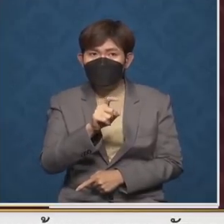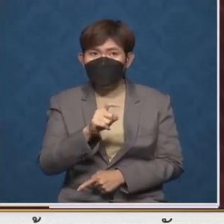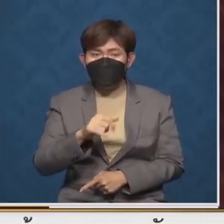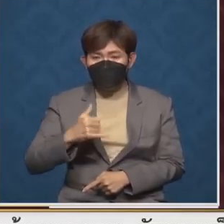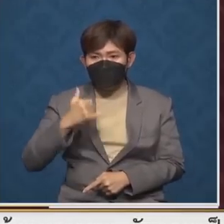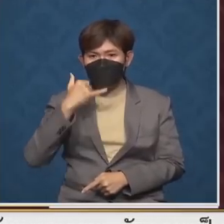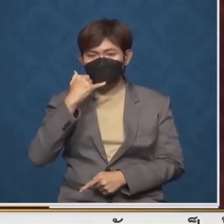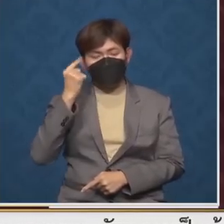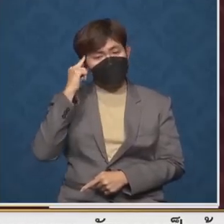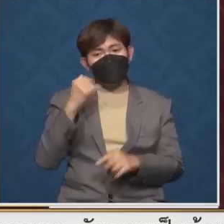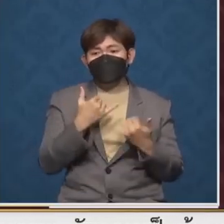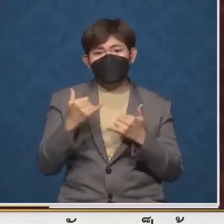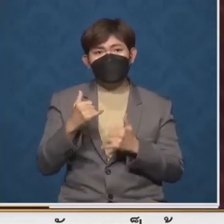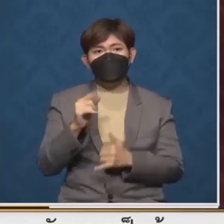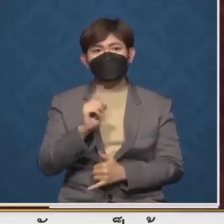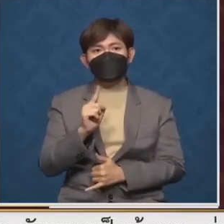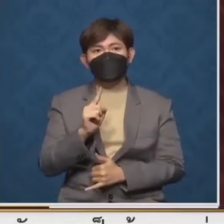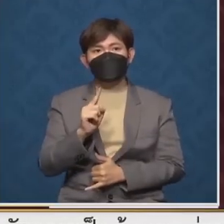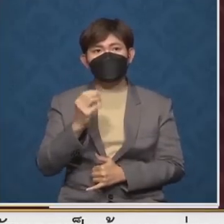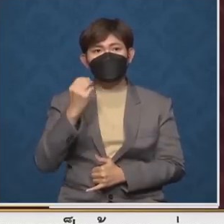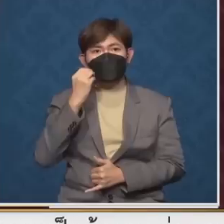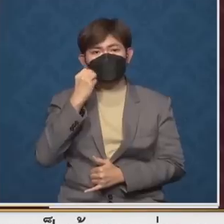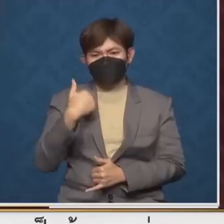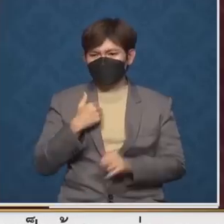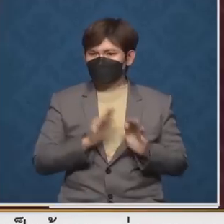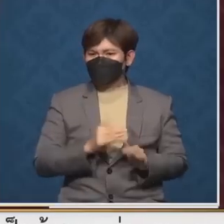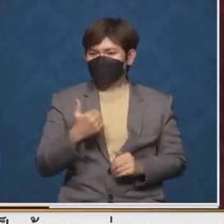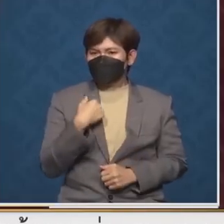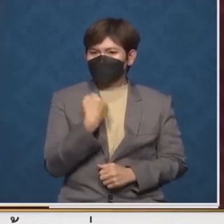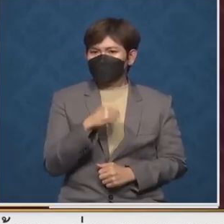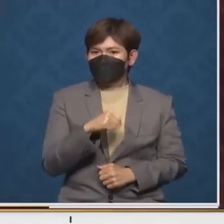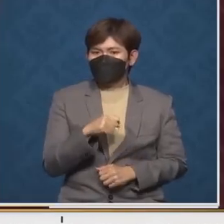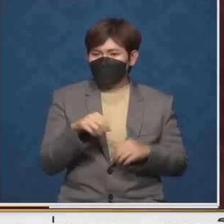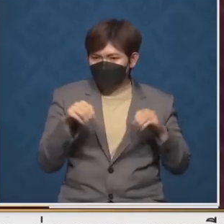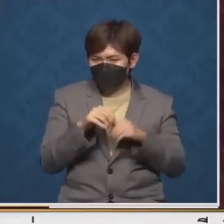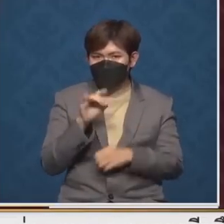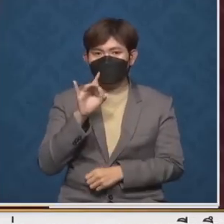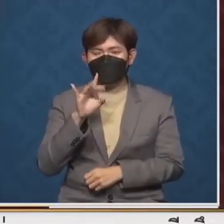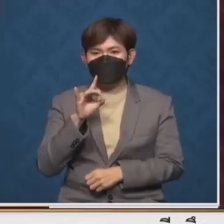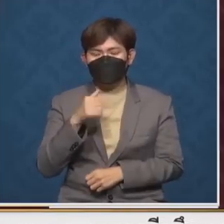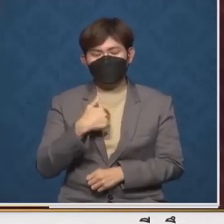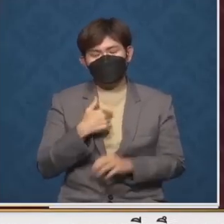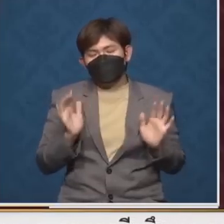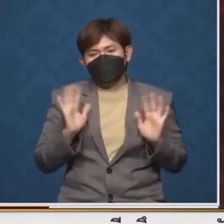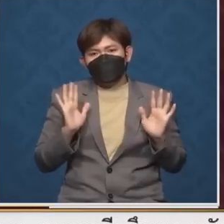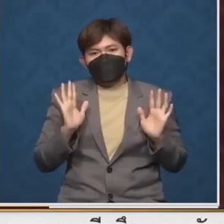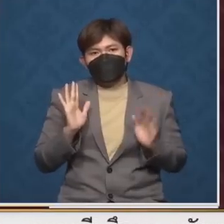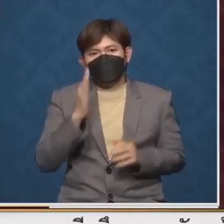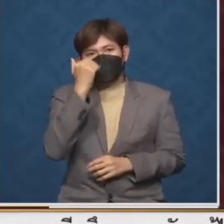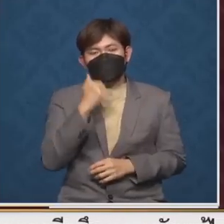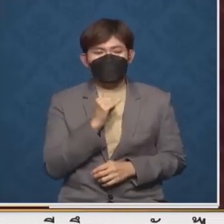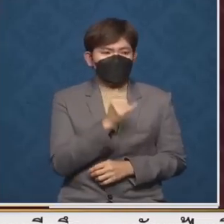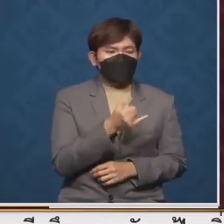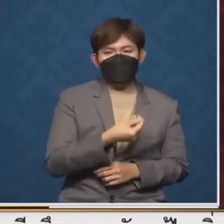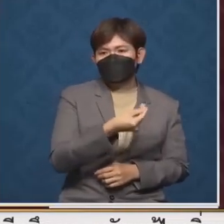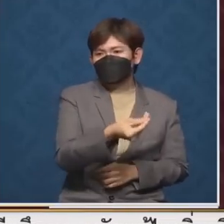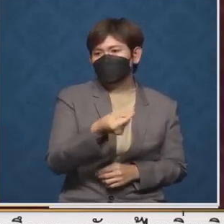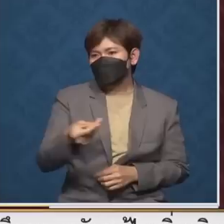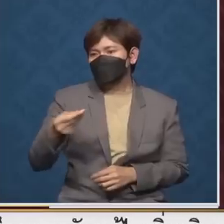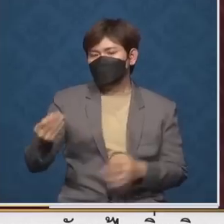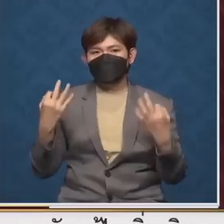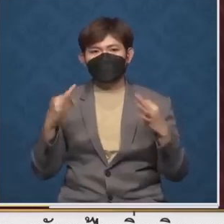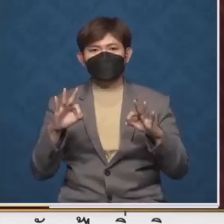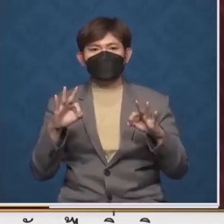ผมเรีวาเขาพดเล่นาบอก ที่บ้านมีหลายสิบอันชนจะร้อยหนึงแล้วผมไม่เอาแล้ว เพระไปตรไหนเขาแจ่งหมดครับ